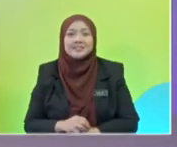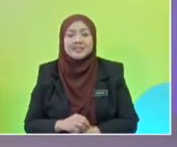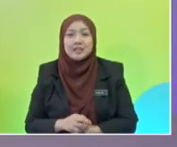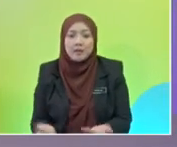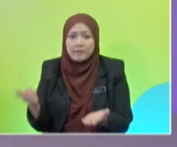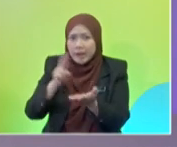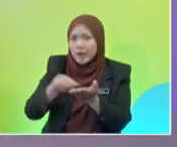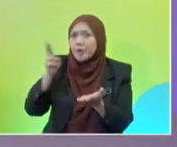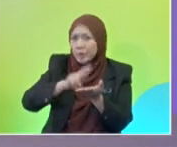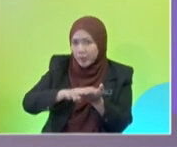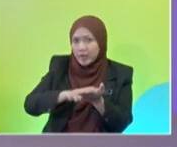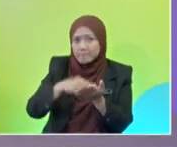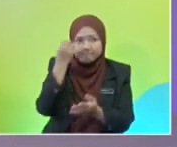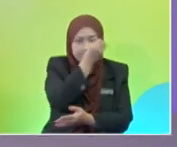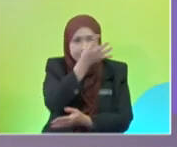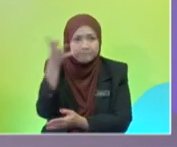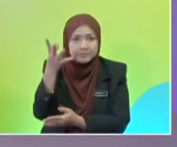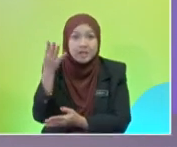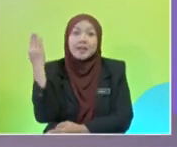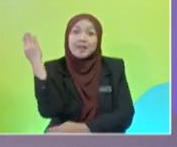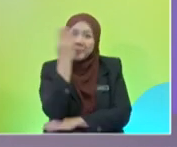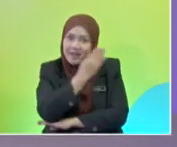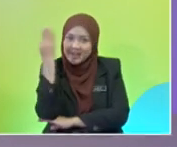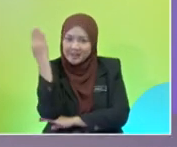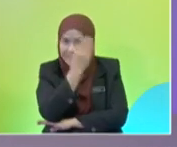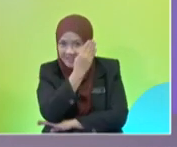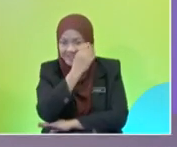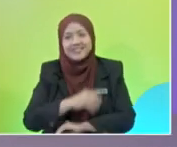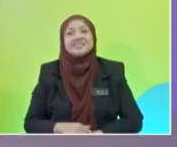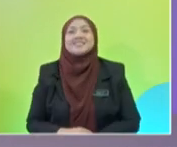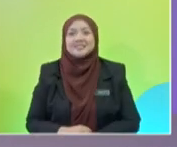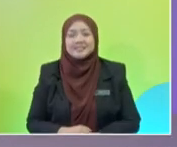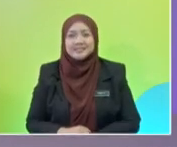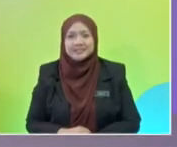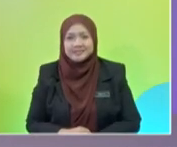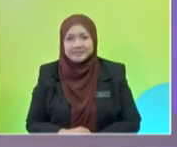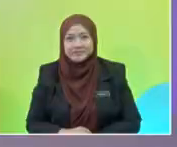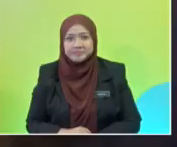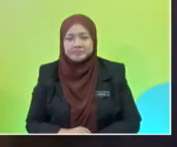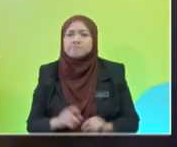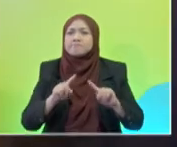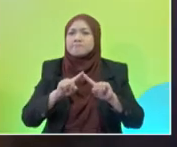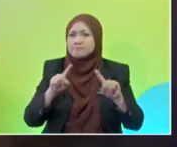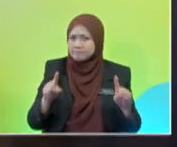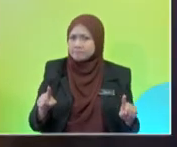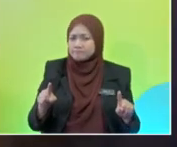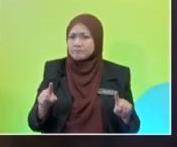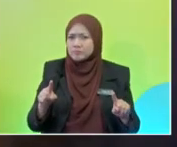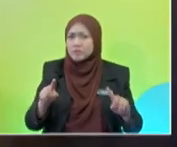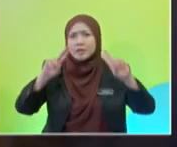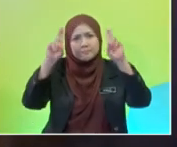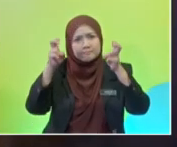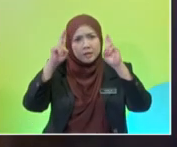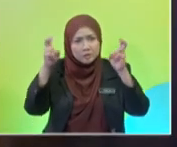pemahatian terhadap bayang-bayang Wah itu dia yang kita akan buat pada hari ini tapi itu di bawah tajuk